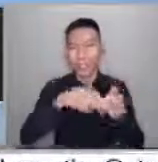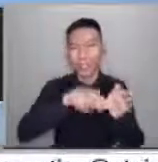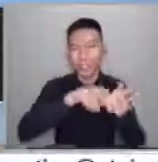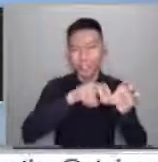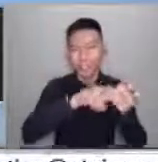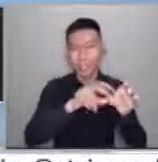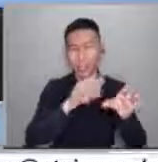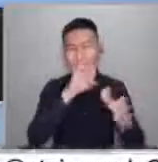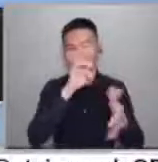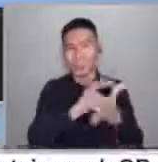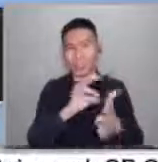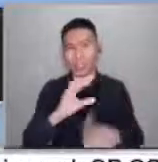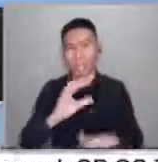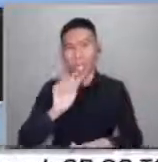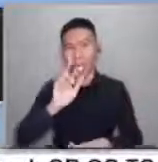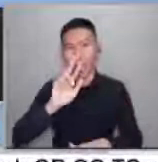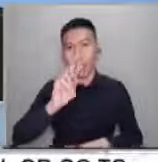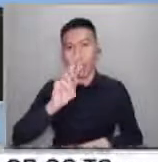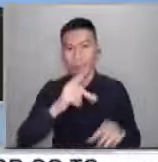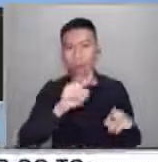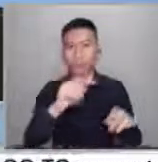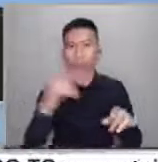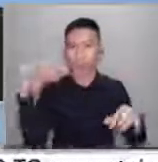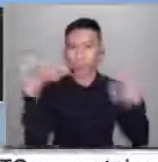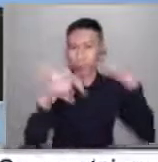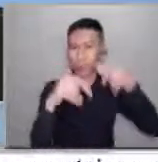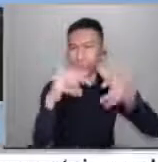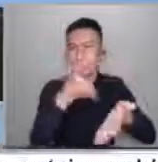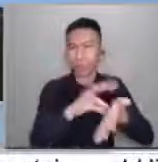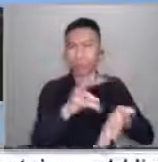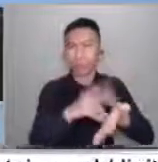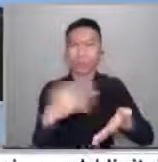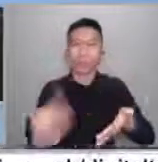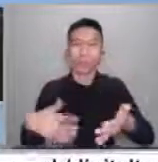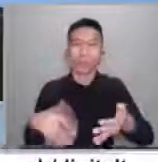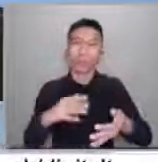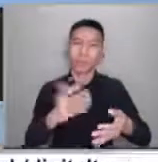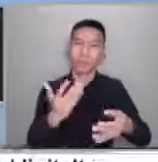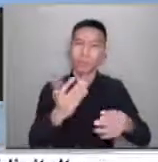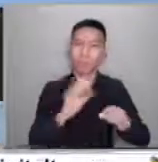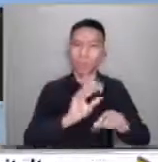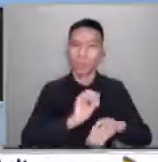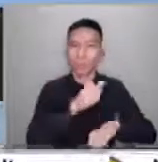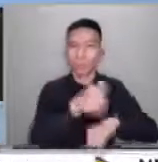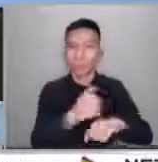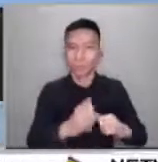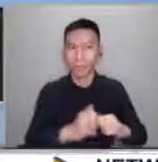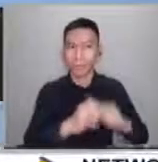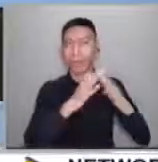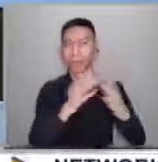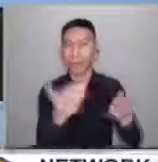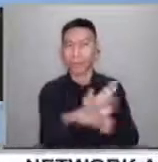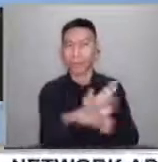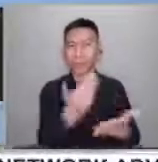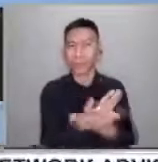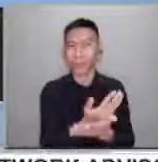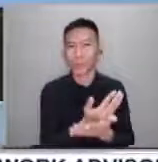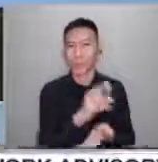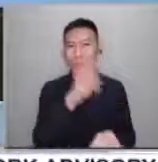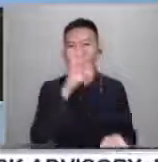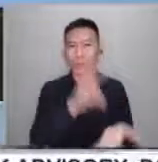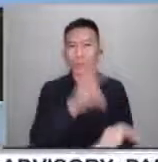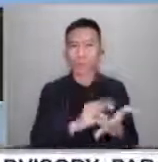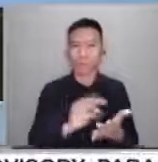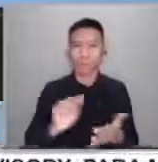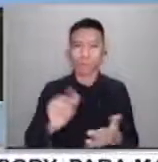isinagawang trial domestic flight sa terminal. Ang mga ipinagmamalaking bahagi at istruktura ng bagong terminal, alamin sa detalye o alamin sa ulat mula